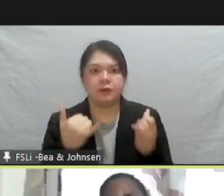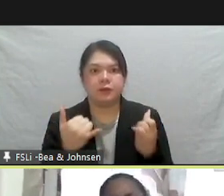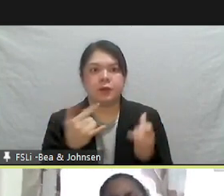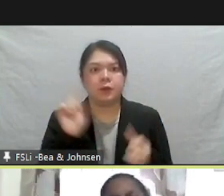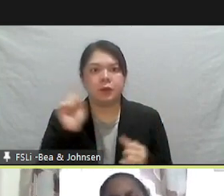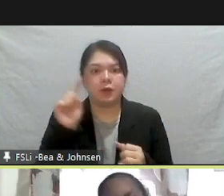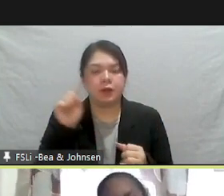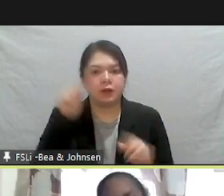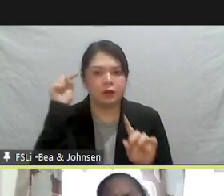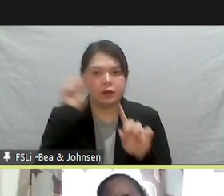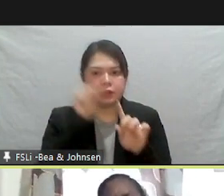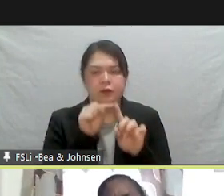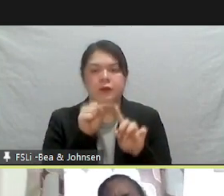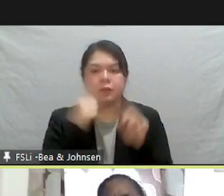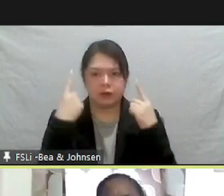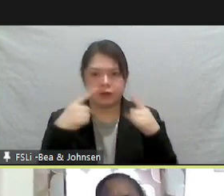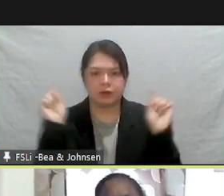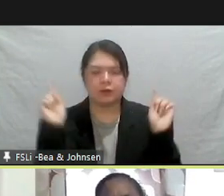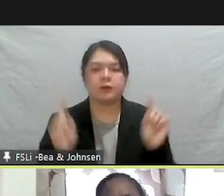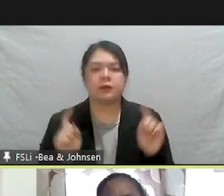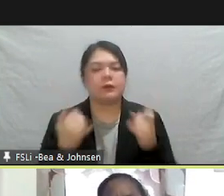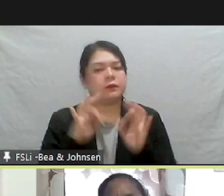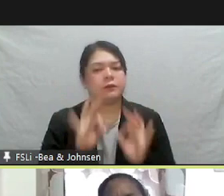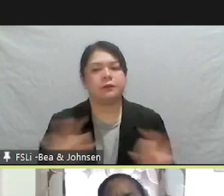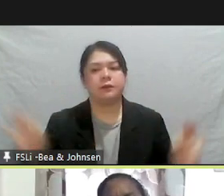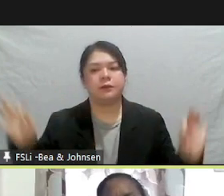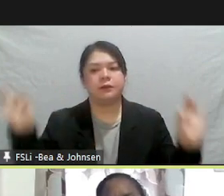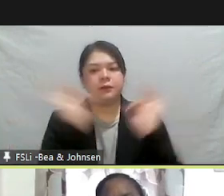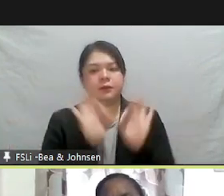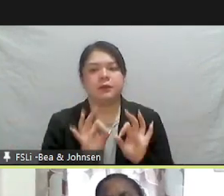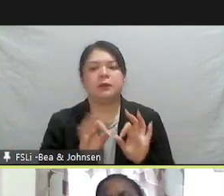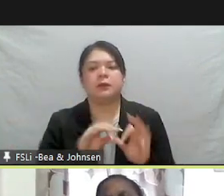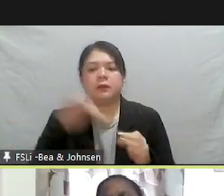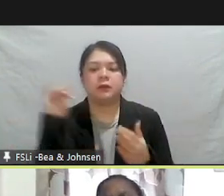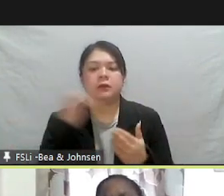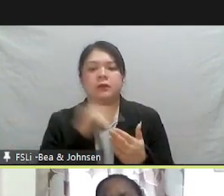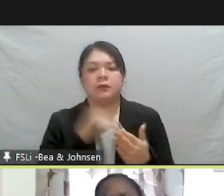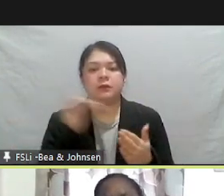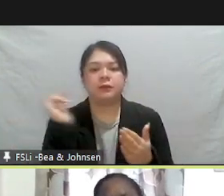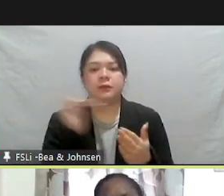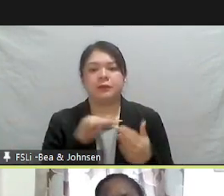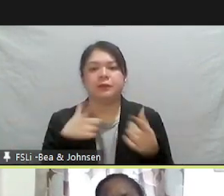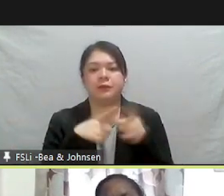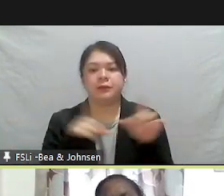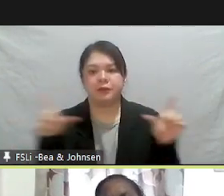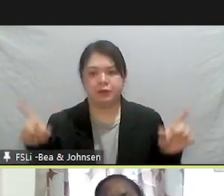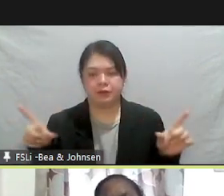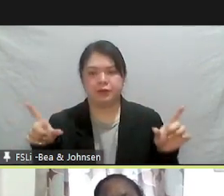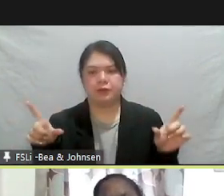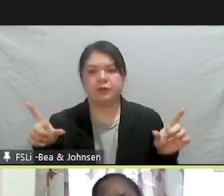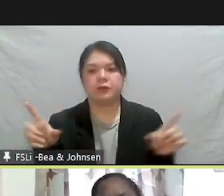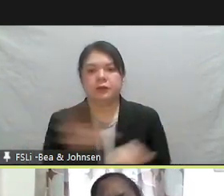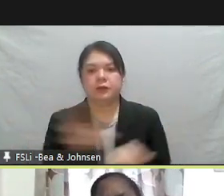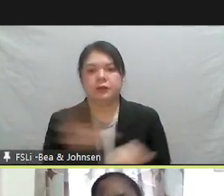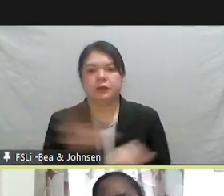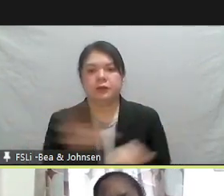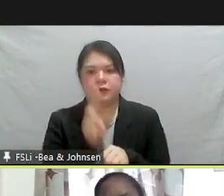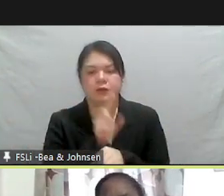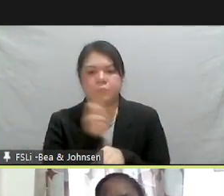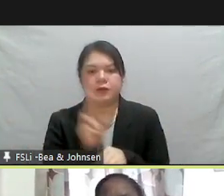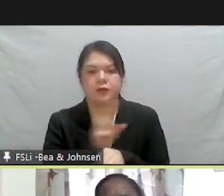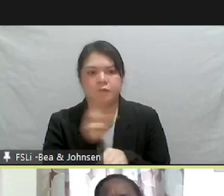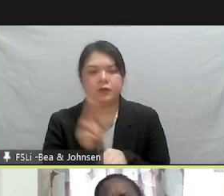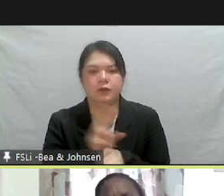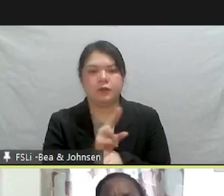paan natin ito maabot. Kaya napakahalaga po na pag-aralan ang lingwahe. Base sa aming mga magulang